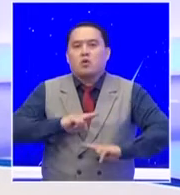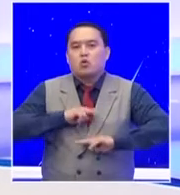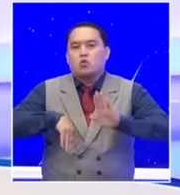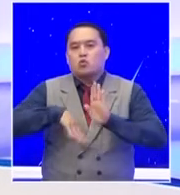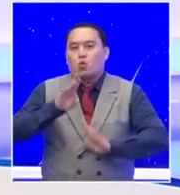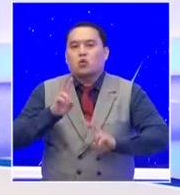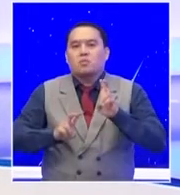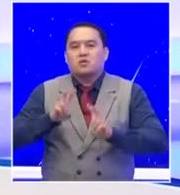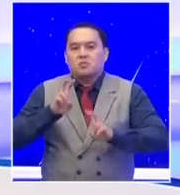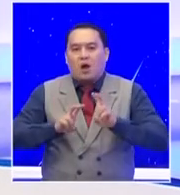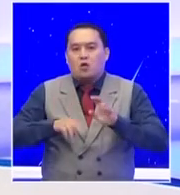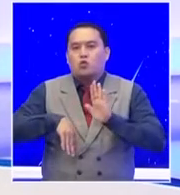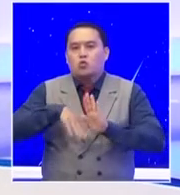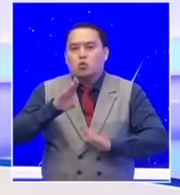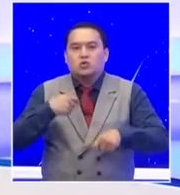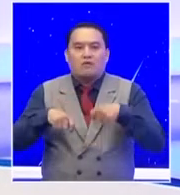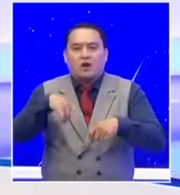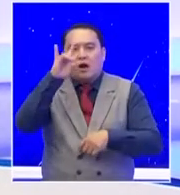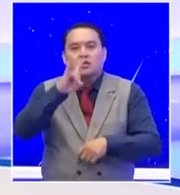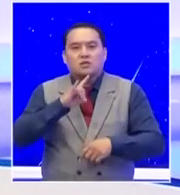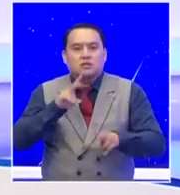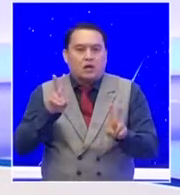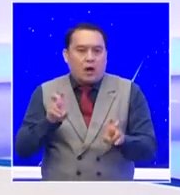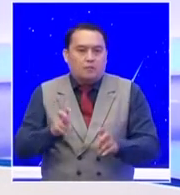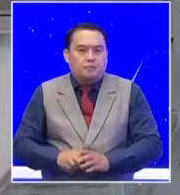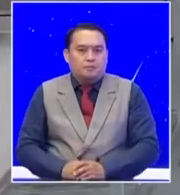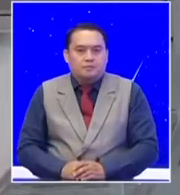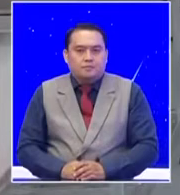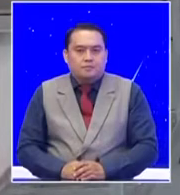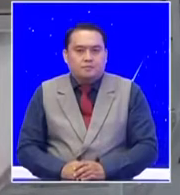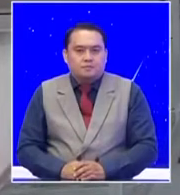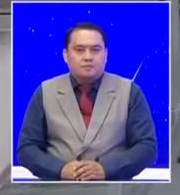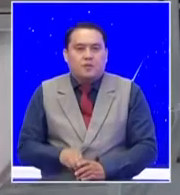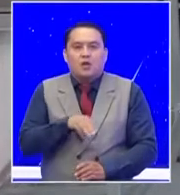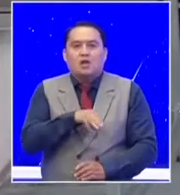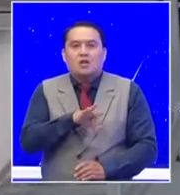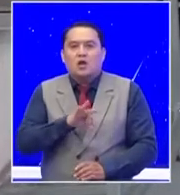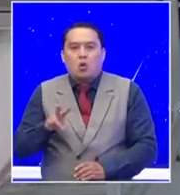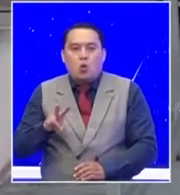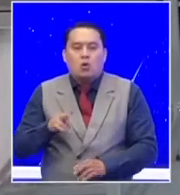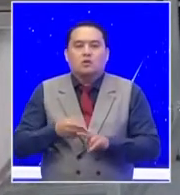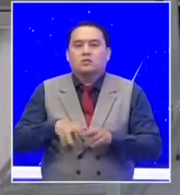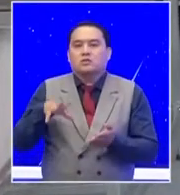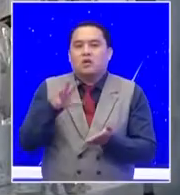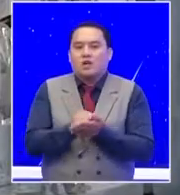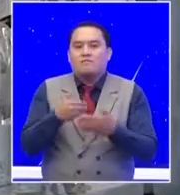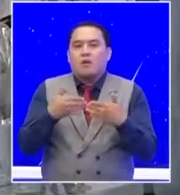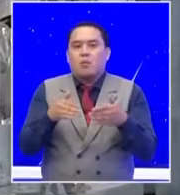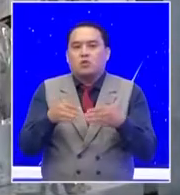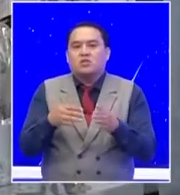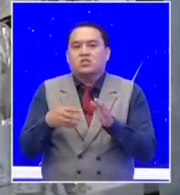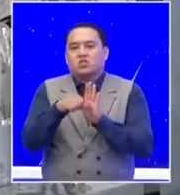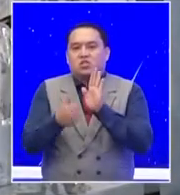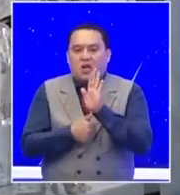лучшего предприятия и лучшего товара Казахстана. ТО «Лепсинск-Өнімдері» занимается выпуском меда с